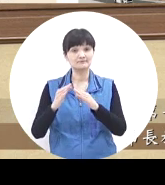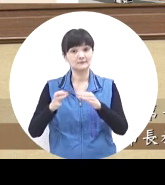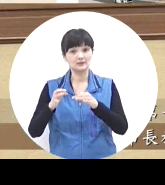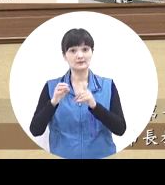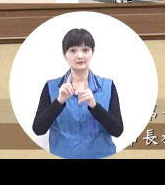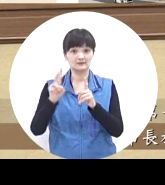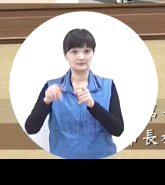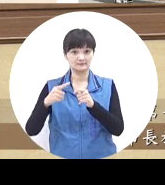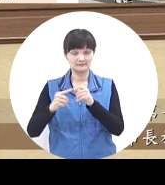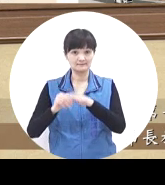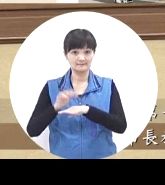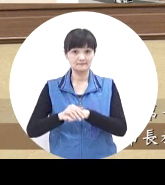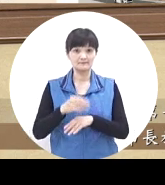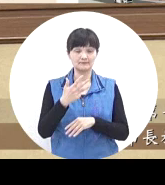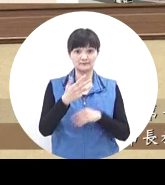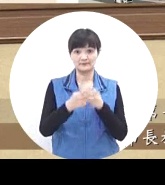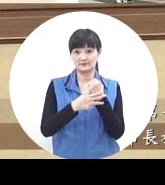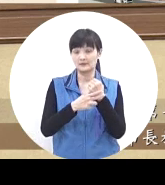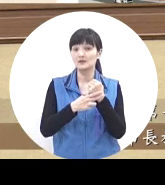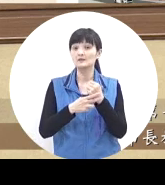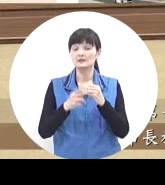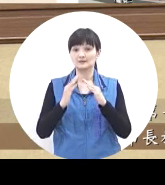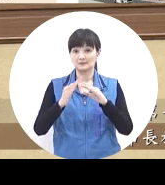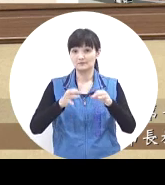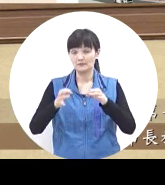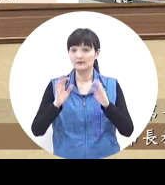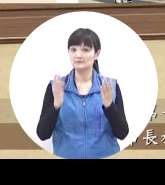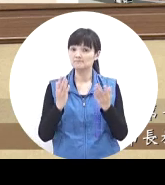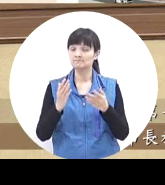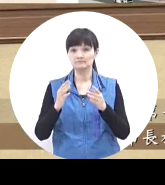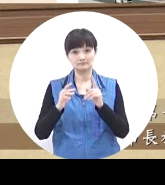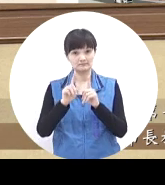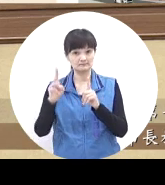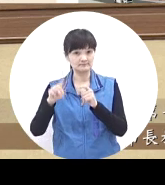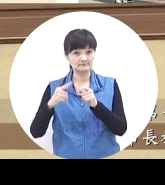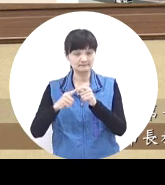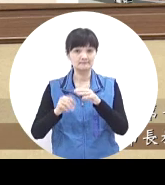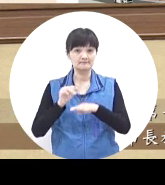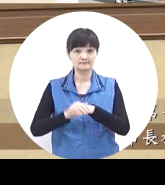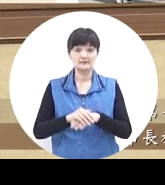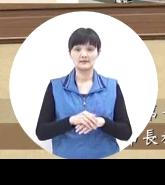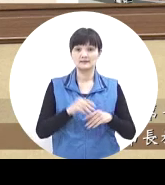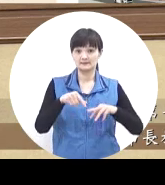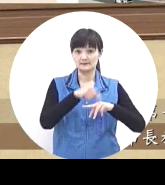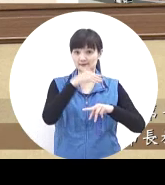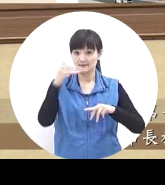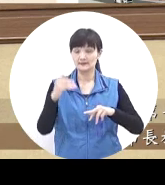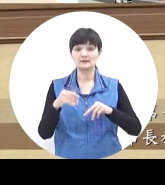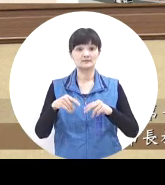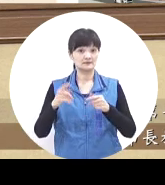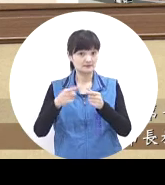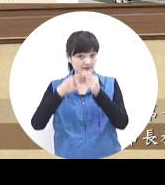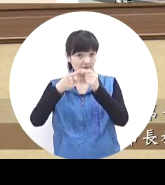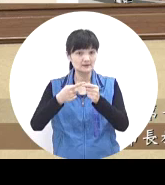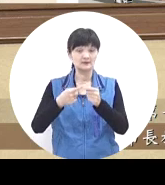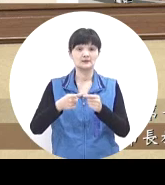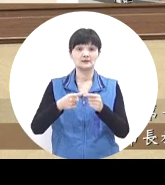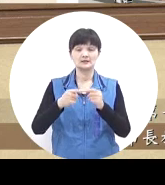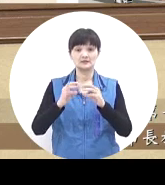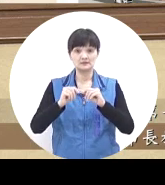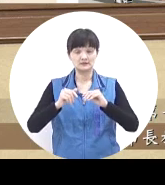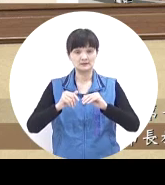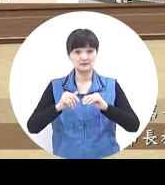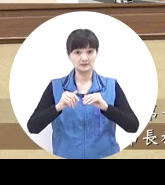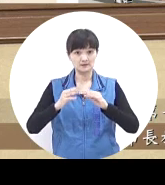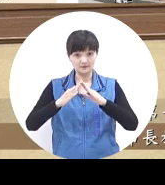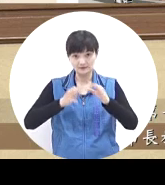石八里龙行市场，预计113年完工金山第一市场、中继市场已经发包。至于淡水